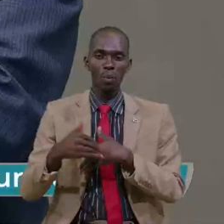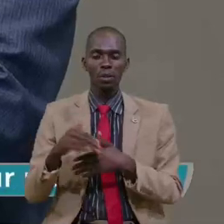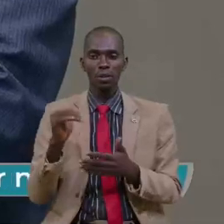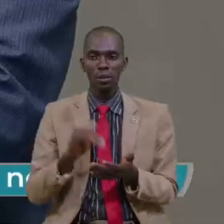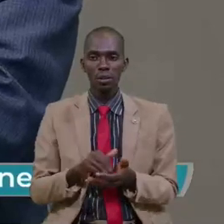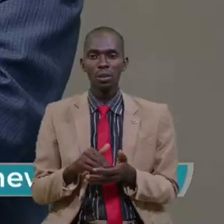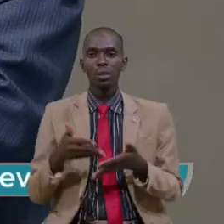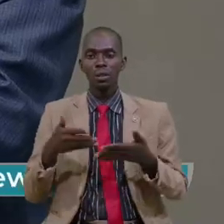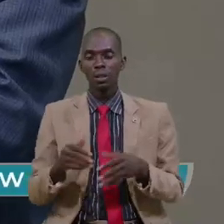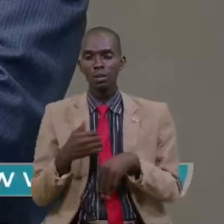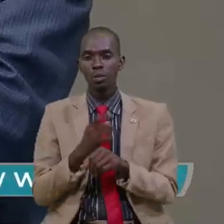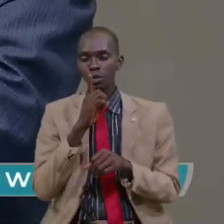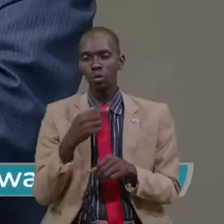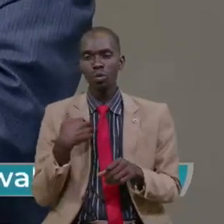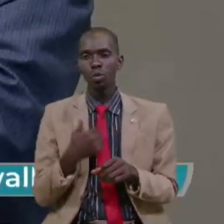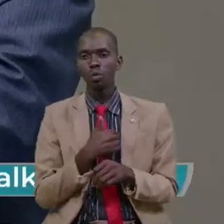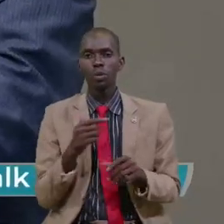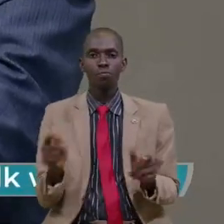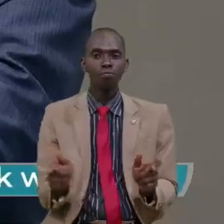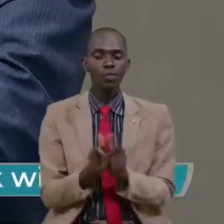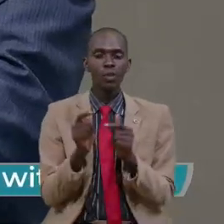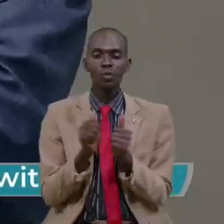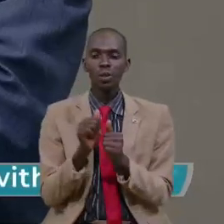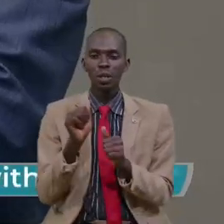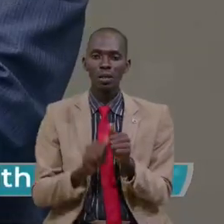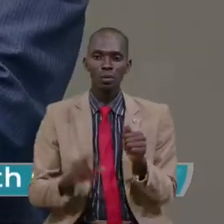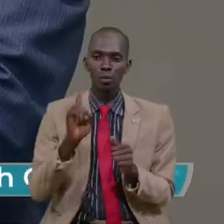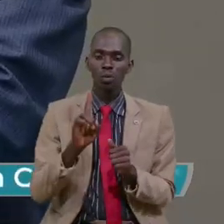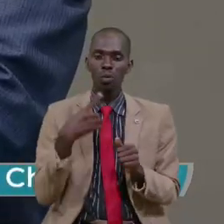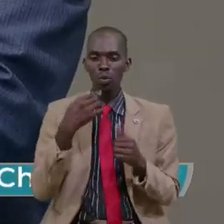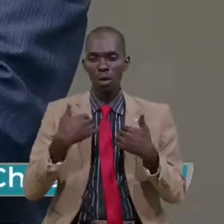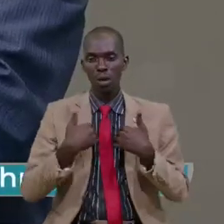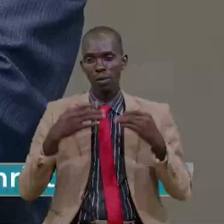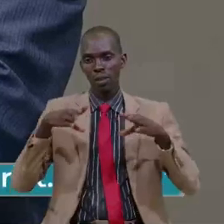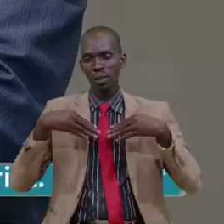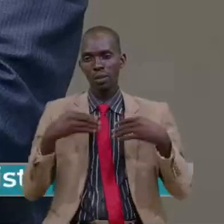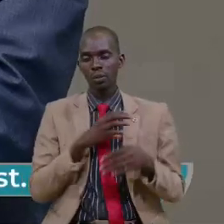Comme l'homme de Dieu revient, faisons-le rapidement.